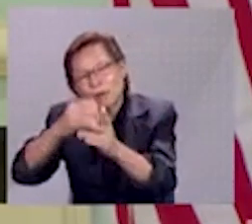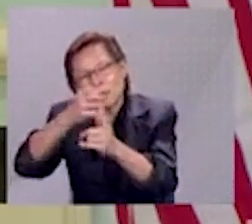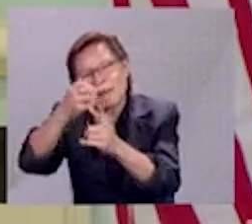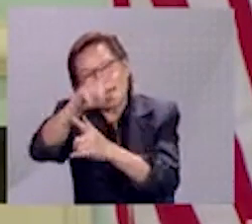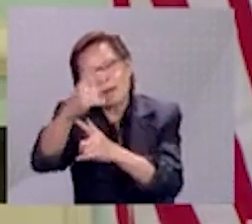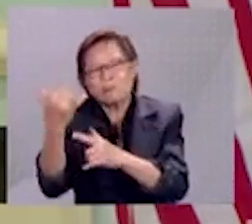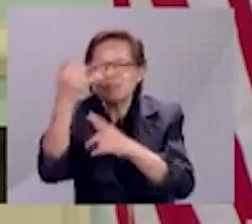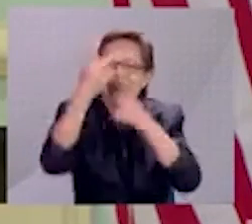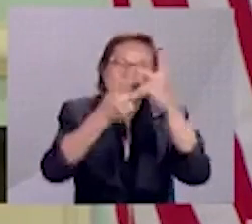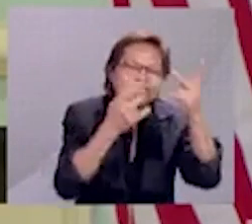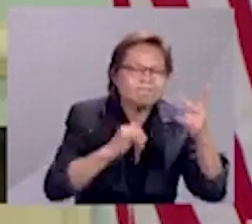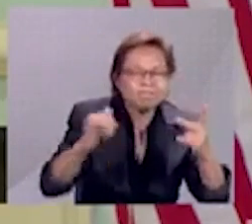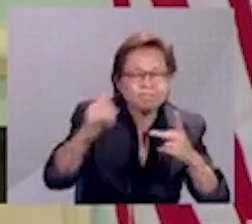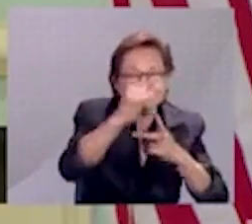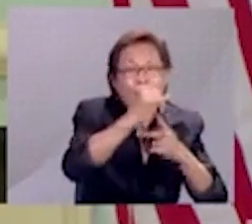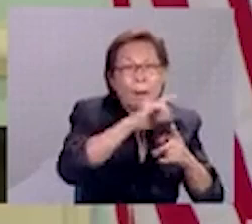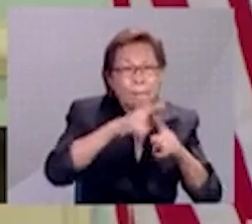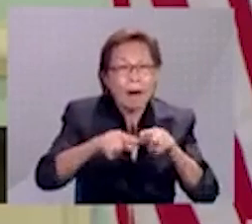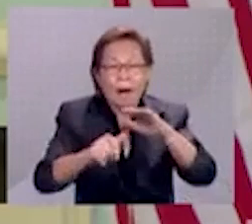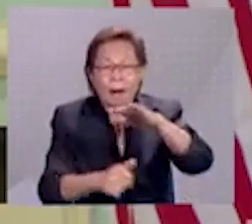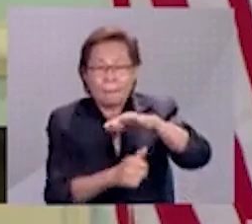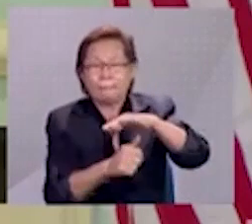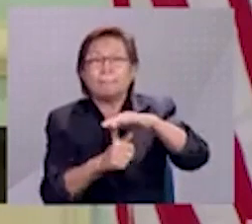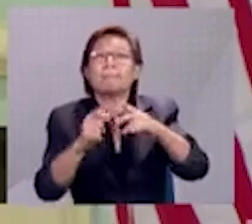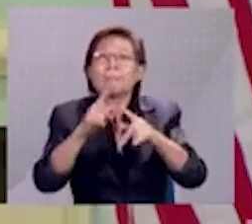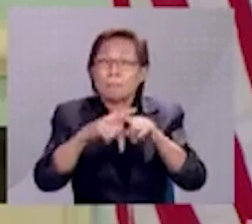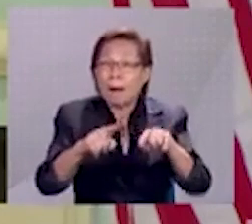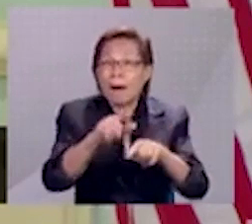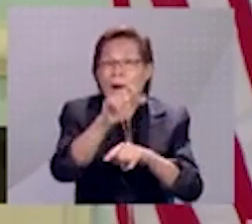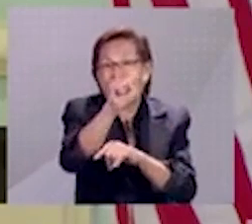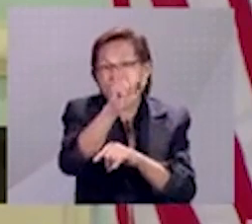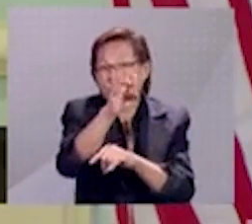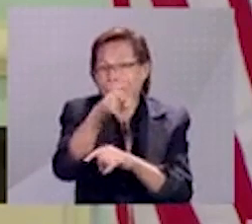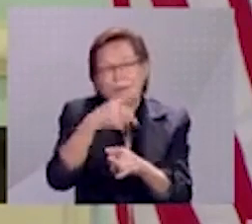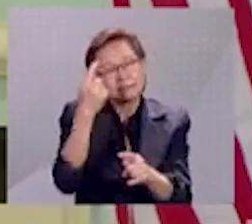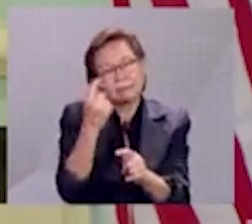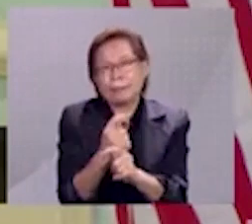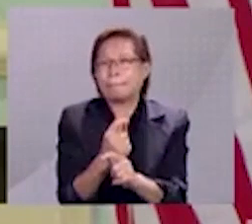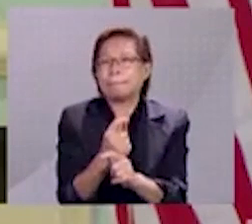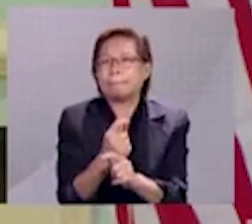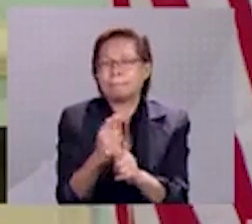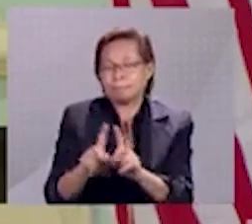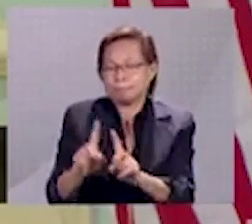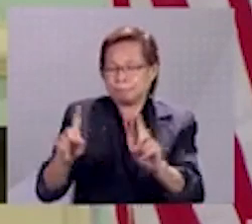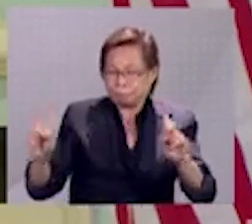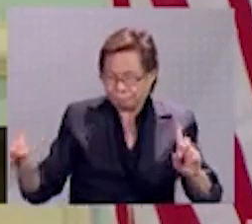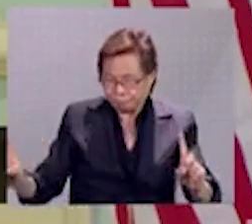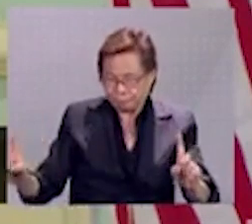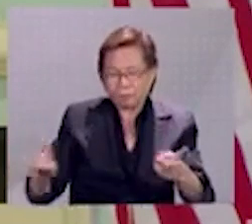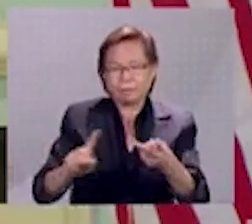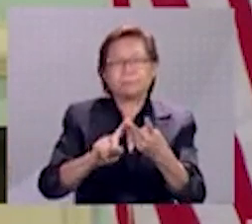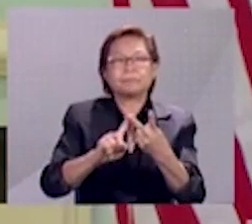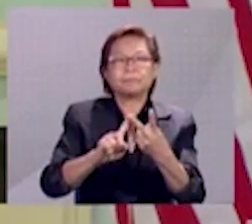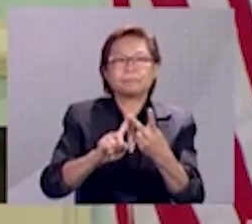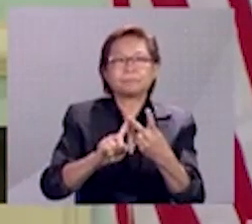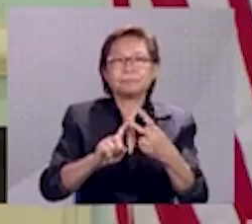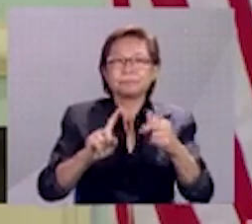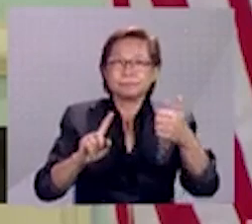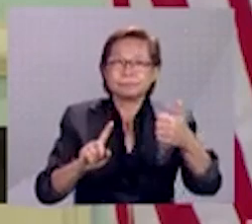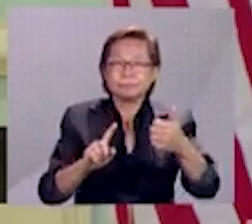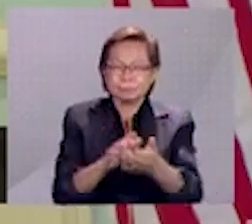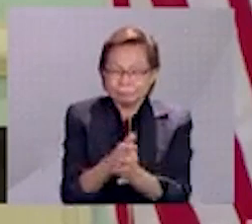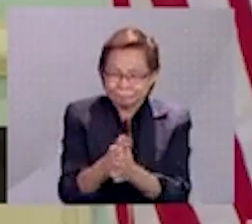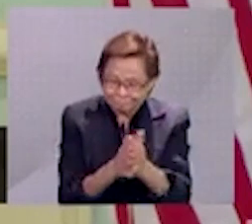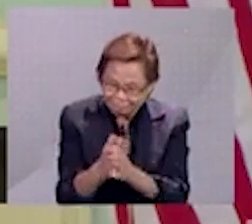sebagainya. Tetapi SOP asas kita tetap kekal, iaitu penjarakan sosial,